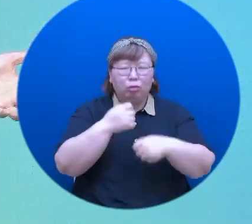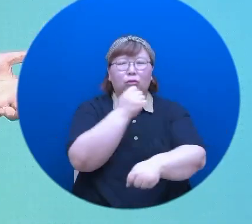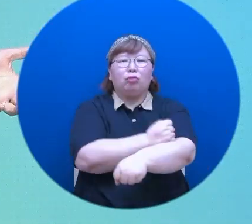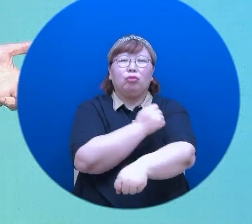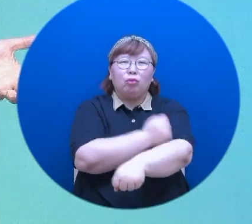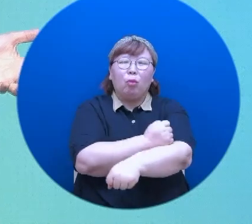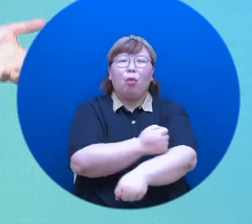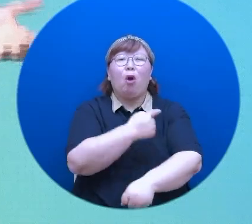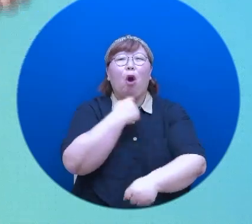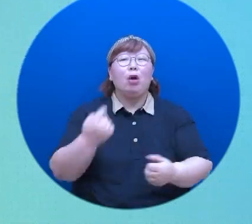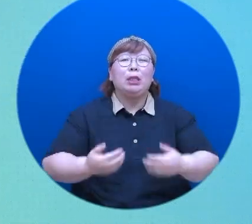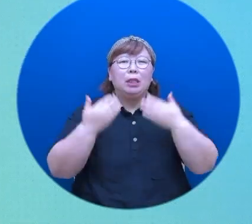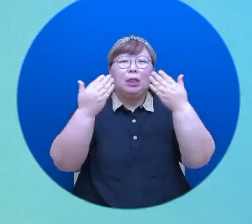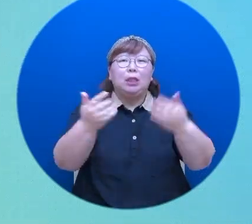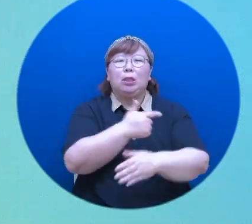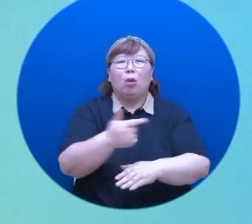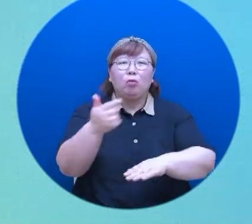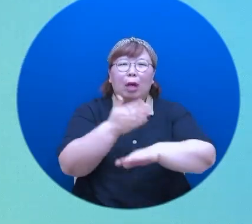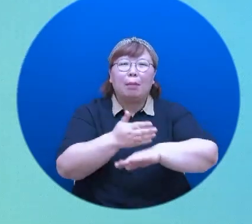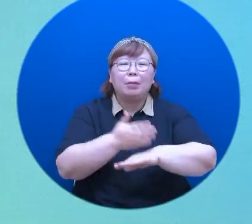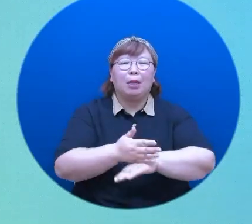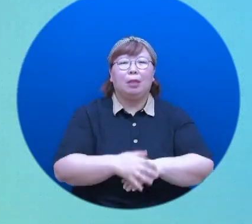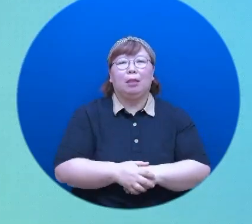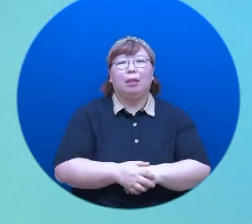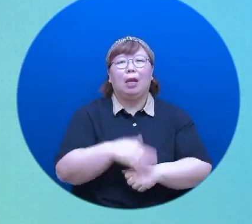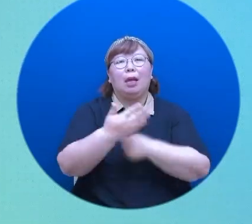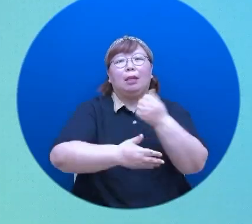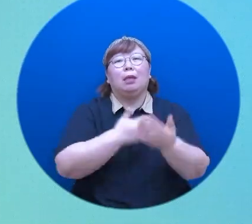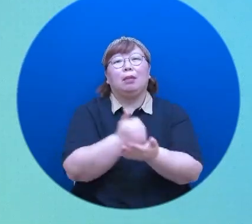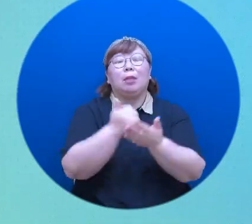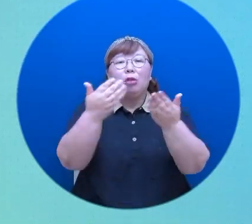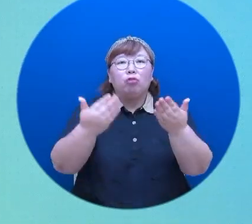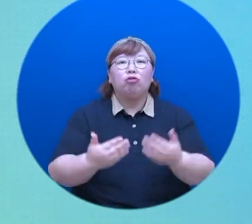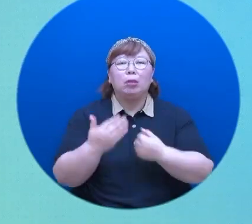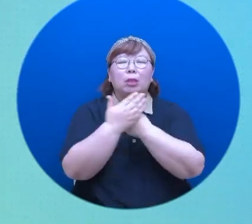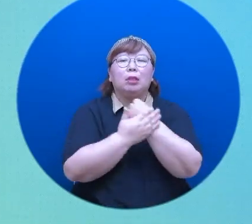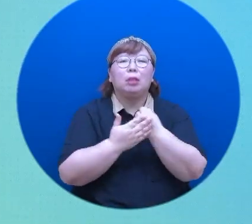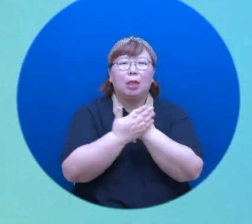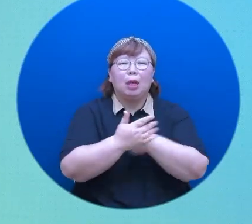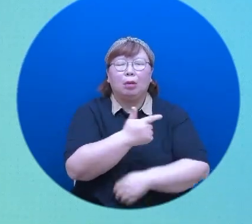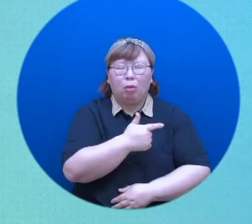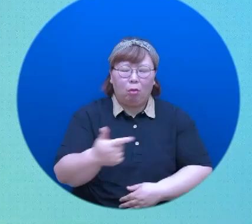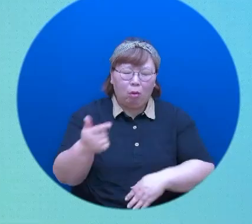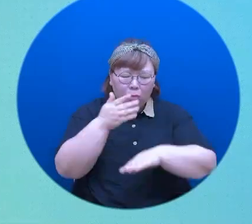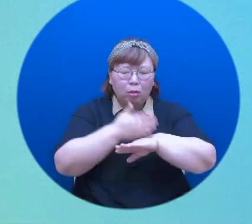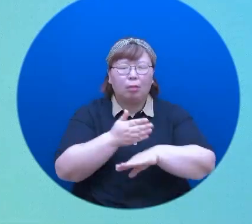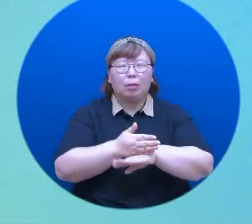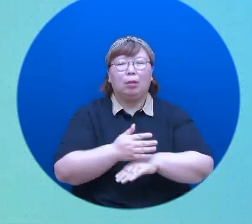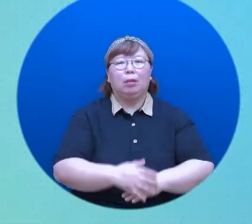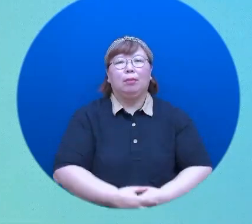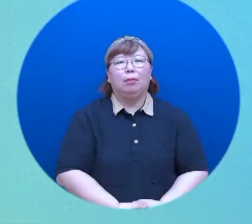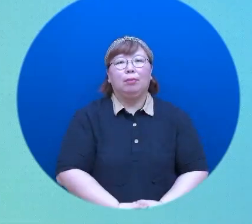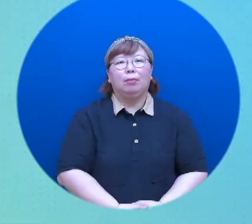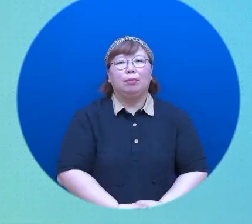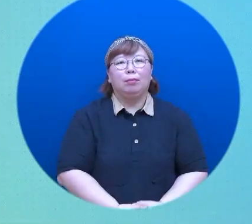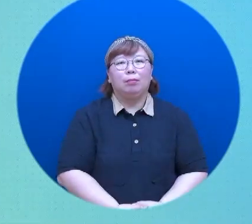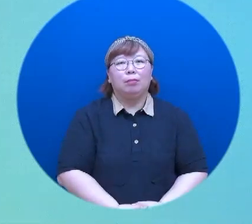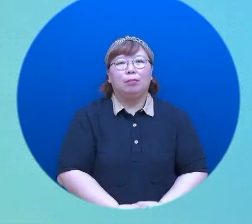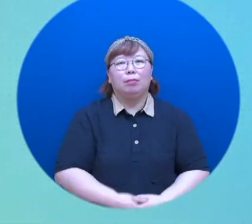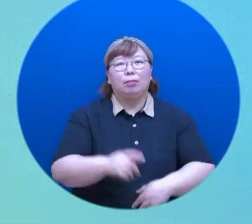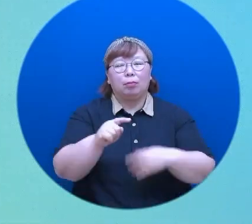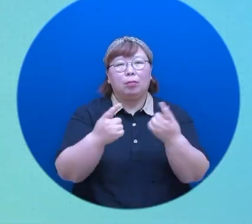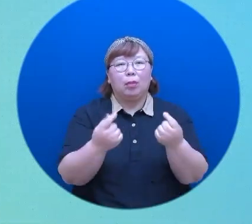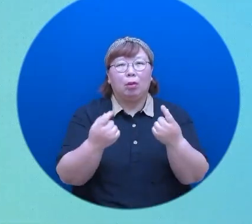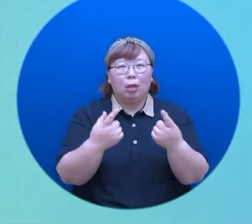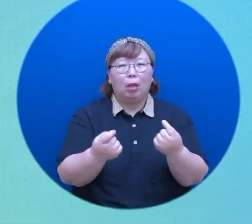너무 감사하구나. 그리고 하나님께서 주신 은혜가 너무 감사하구나. 그렇게